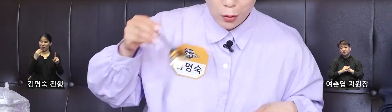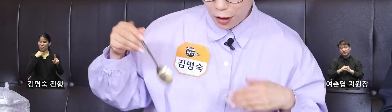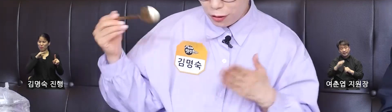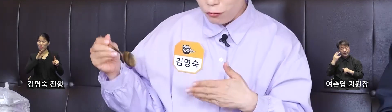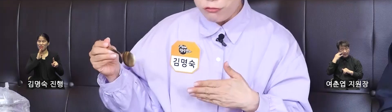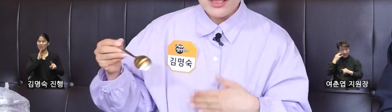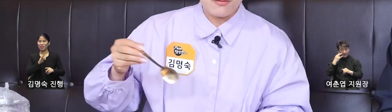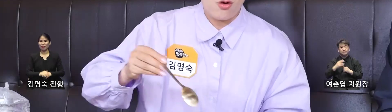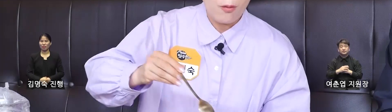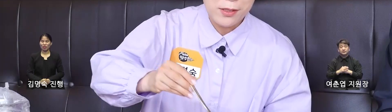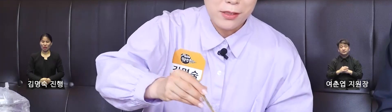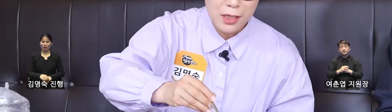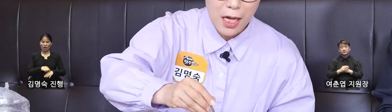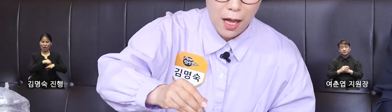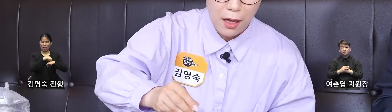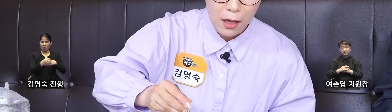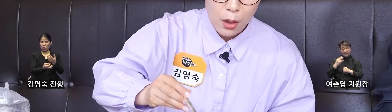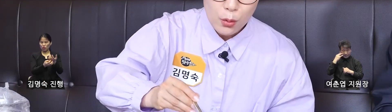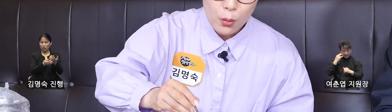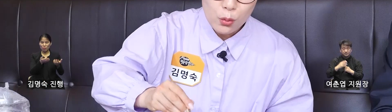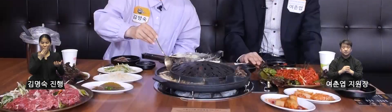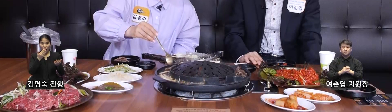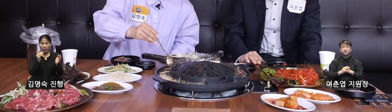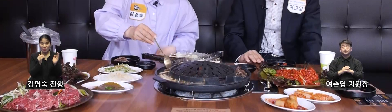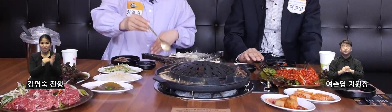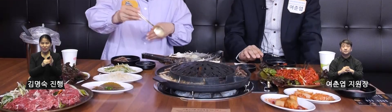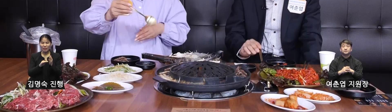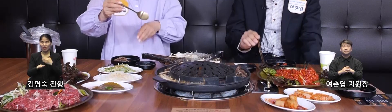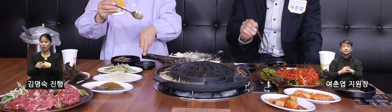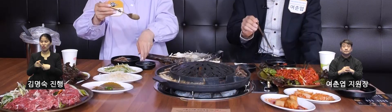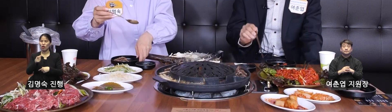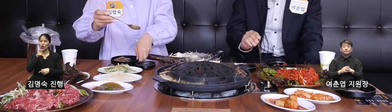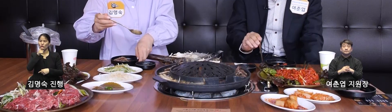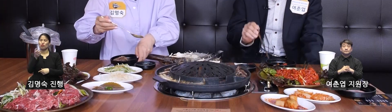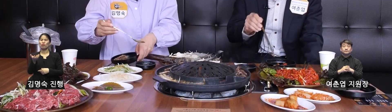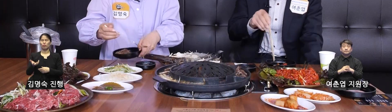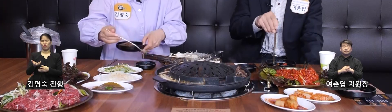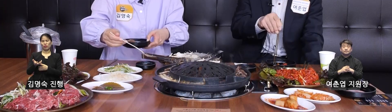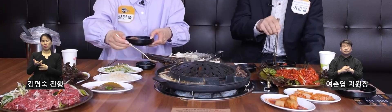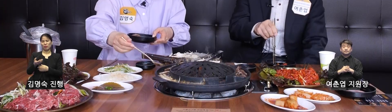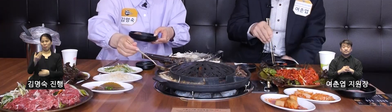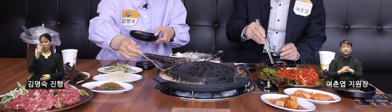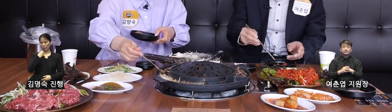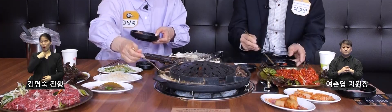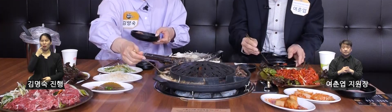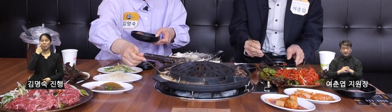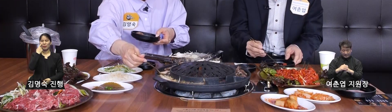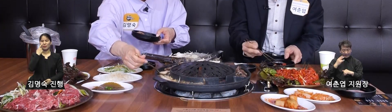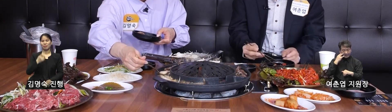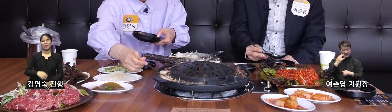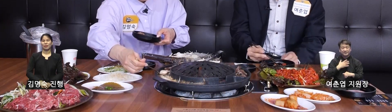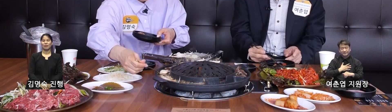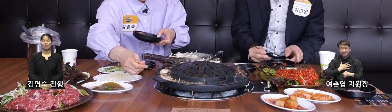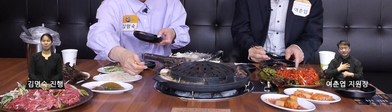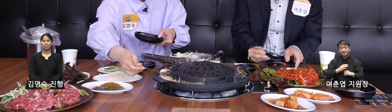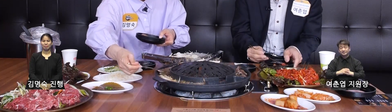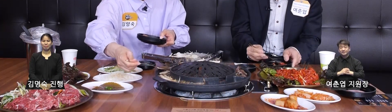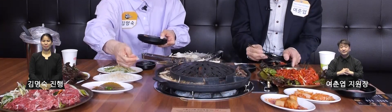네네. 그럼 저희가 아까 구이를 먹어봤으니까 이거 또 국물을 또 한번 마셔보도록 맛을 좀